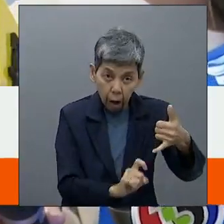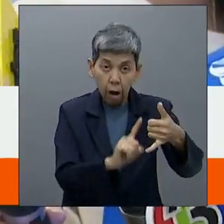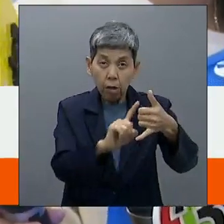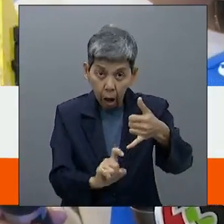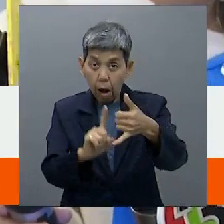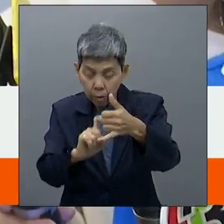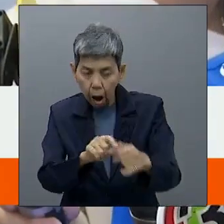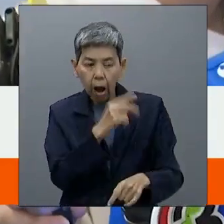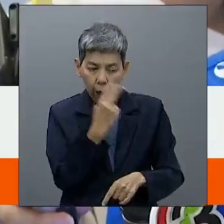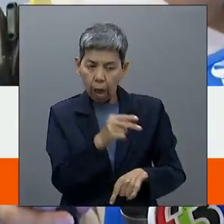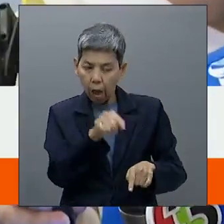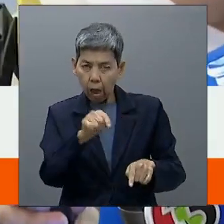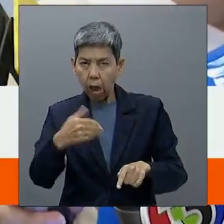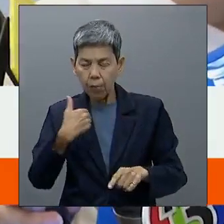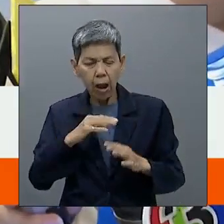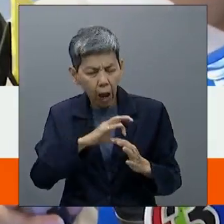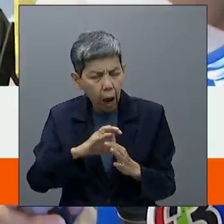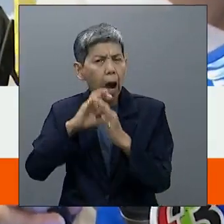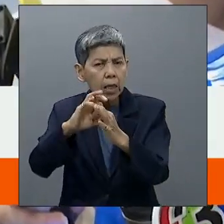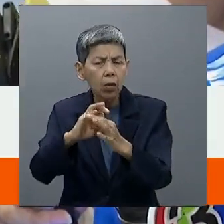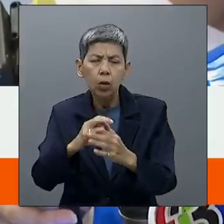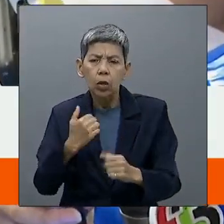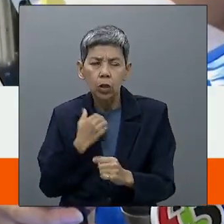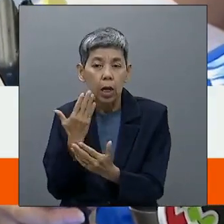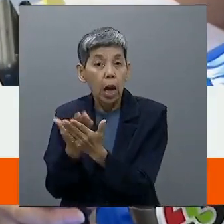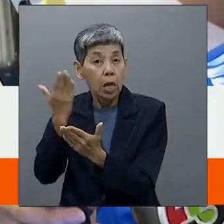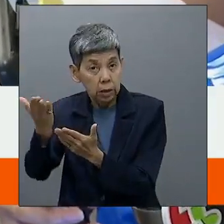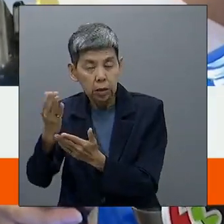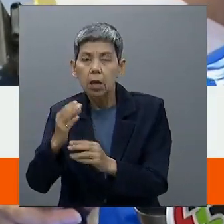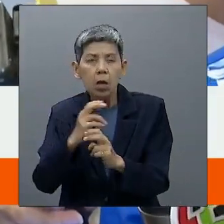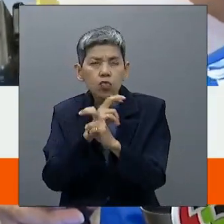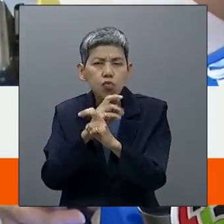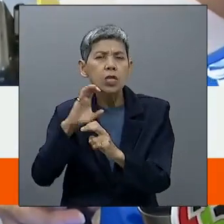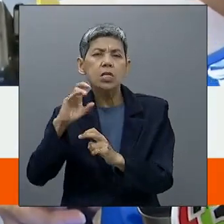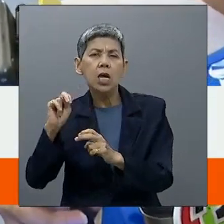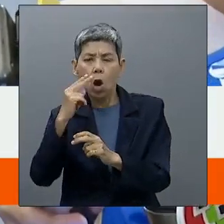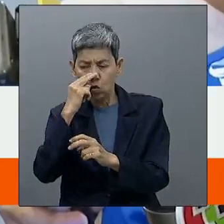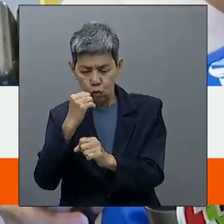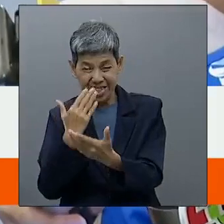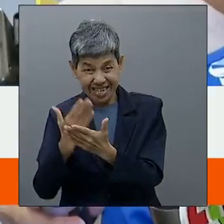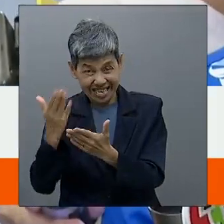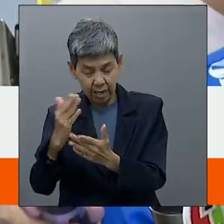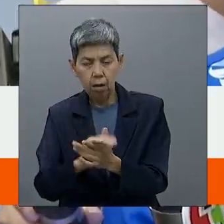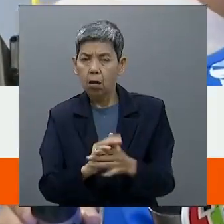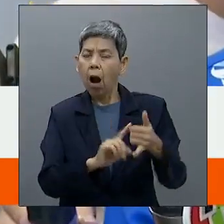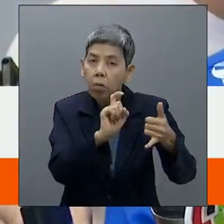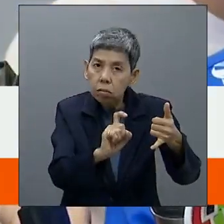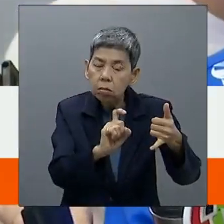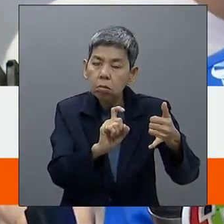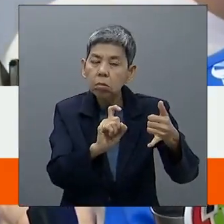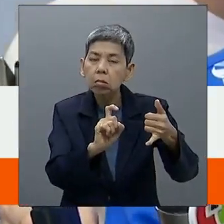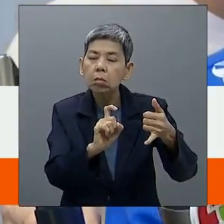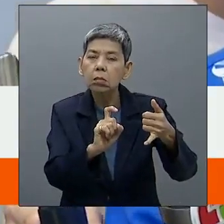ทันทีเพราะฉะนั้นมันเป็นสิ่งที่สอดคล้องว่าเมื่อเขาสั่งนะครับทันทีเนี่ยเกิดศพขึ้น